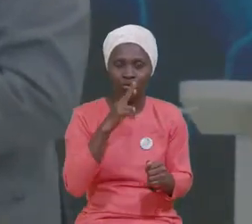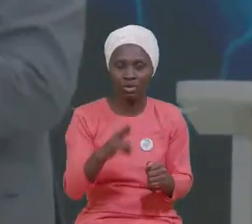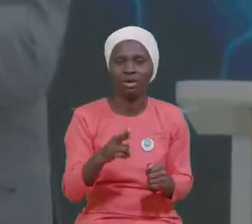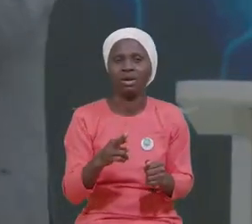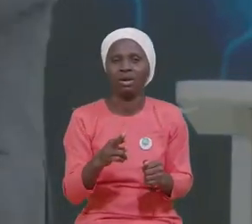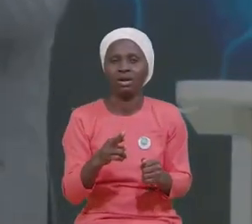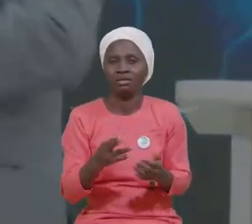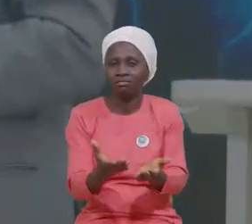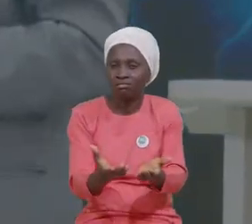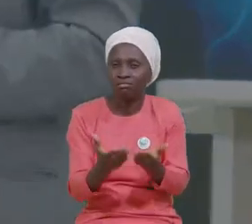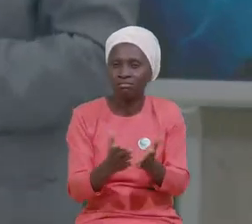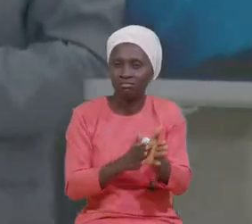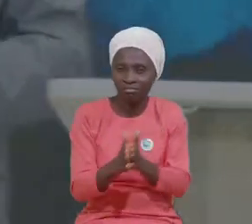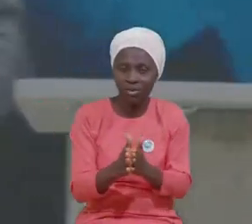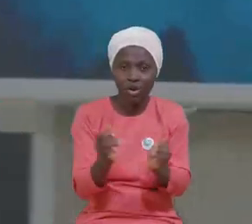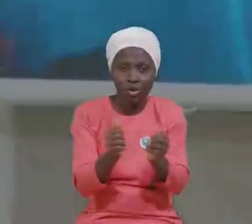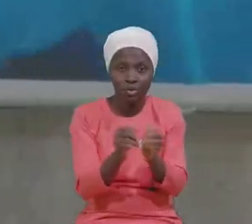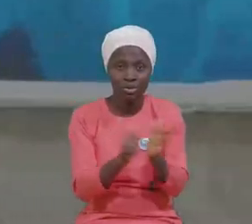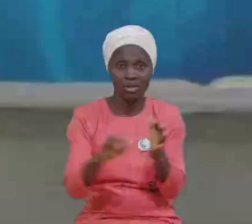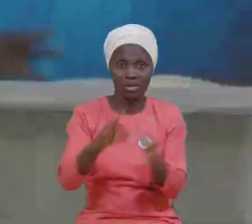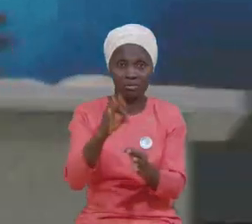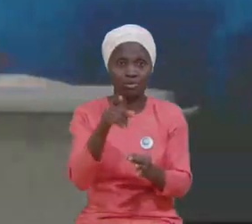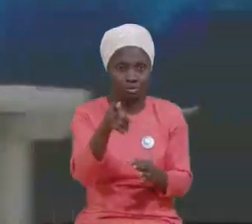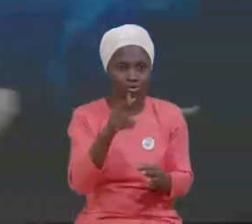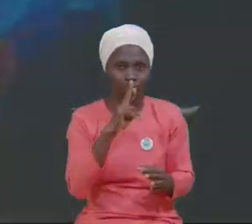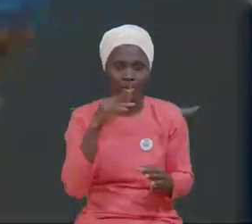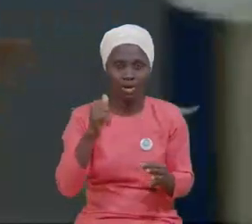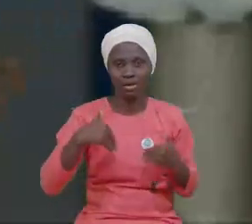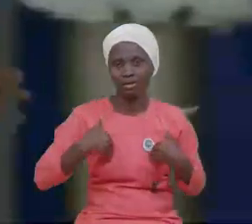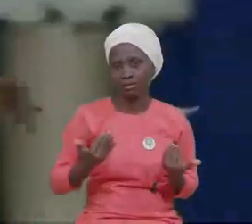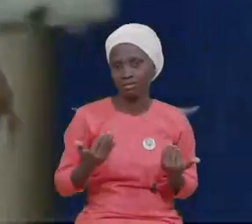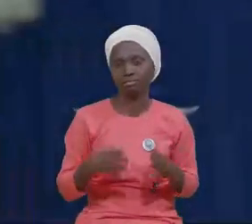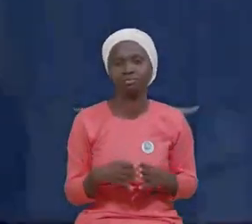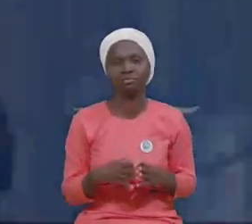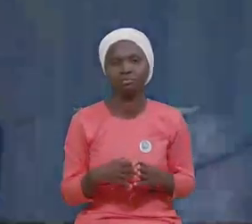avec un esprit qui soupire. Ça, c'est un jeune.